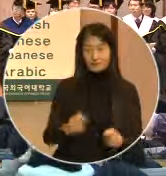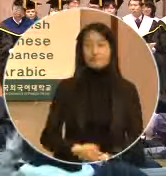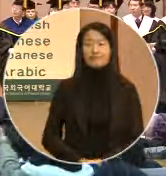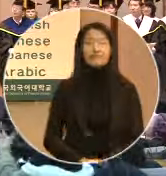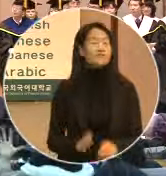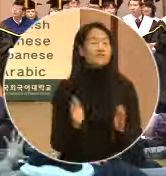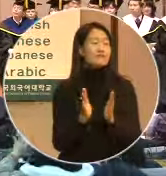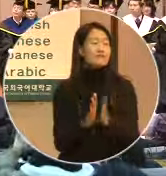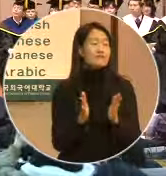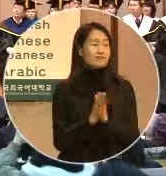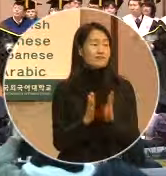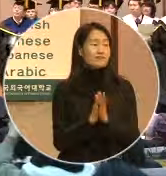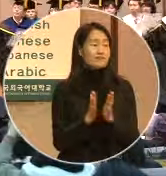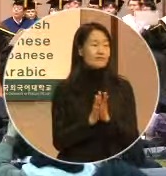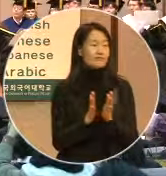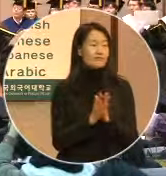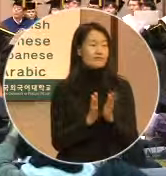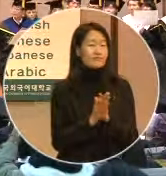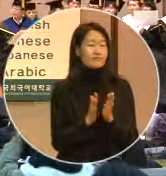너.